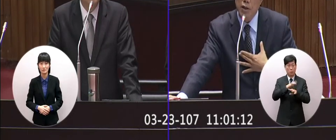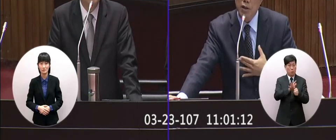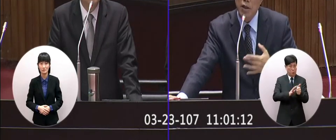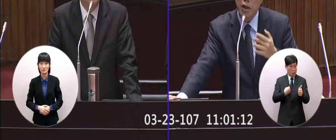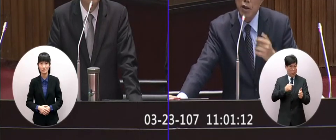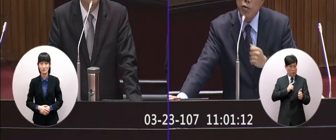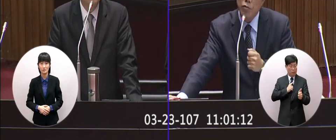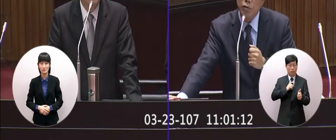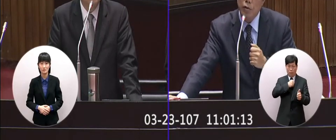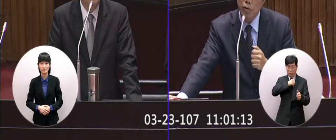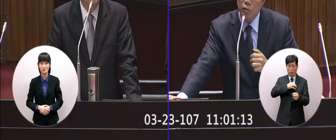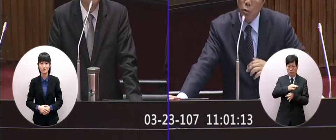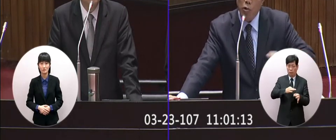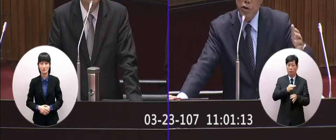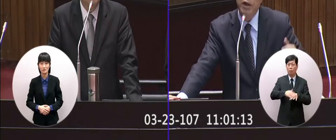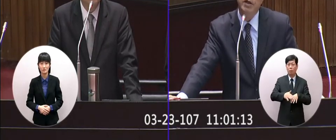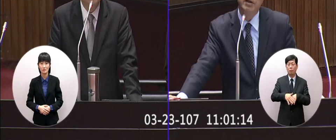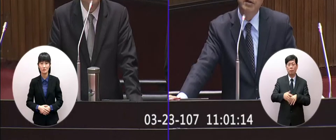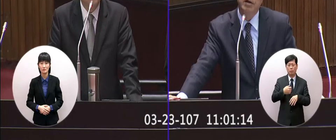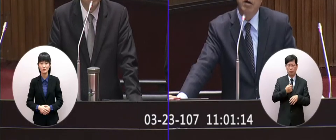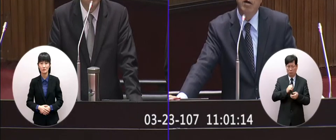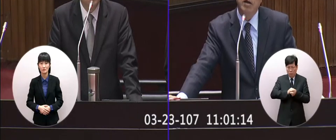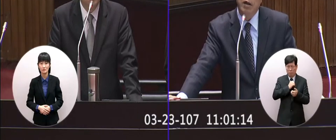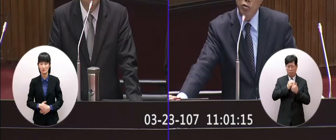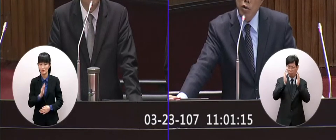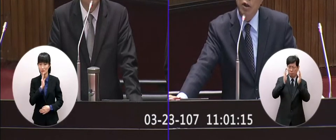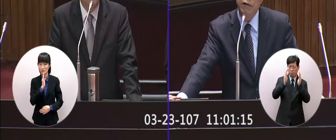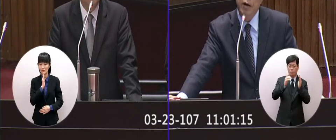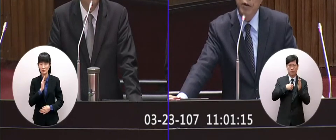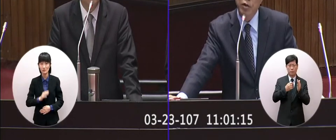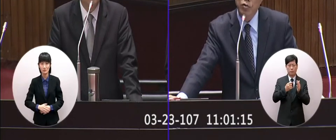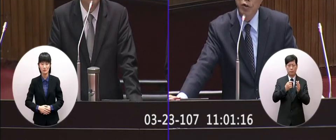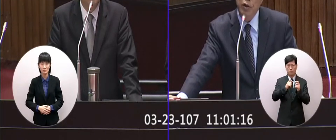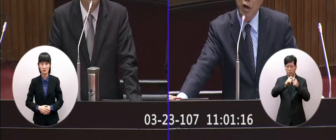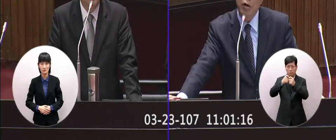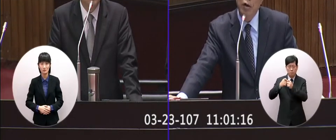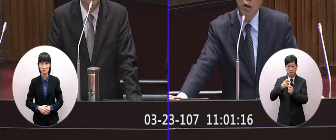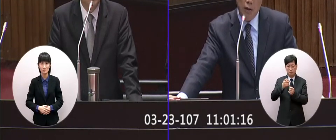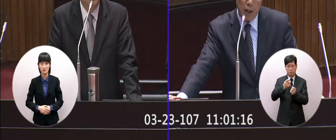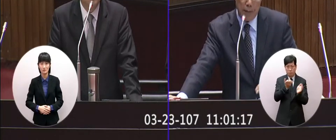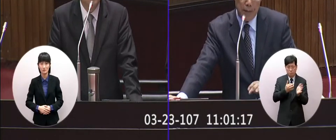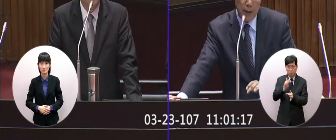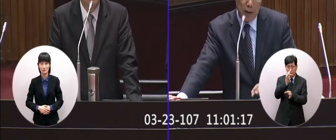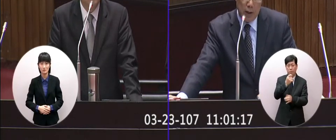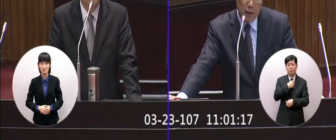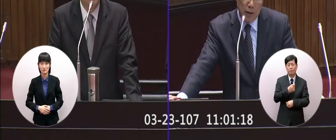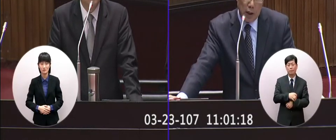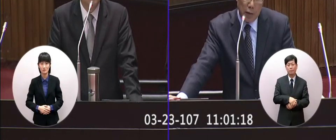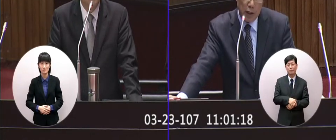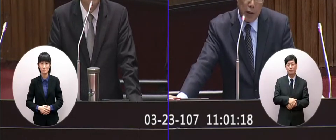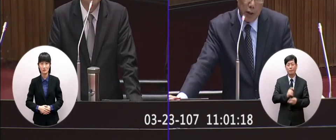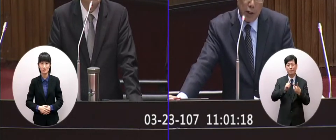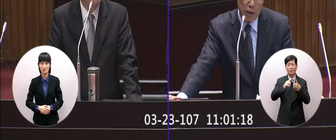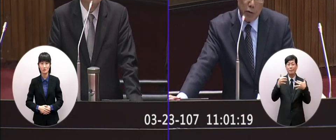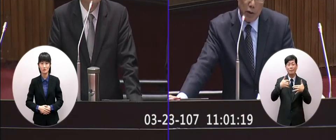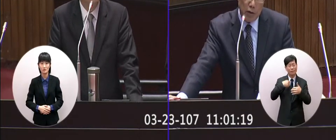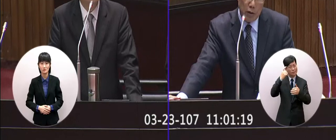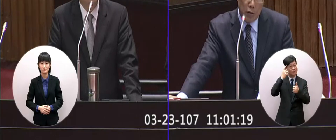到我们自己的经济，要妥善的，好， 是， 要做各方面的处理，哈。 是。 那第二个